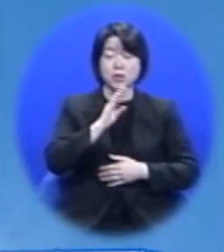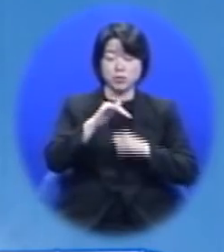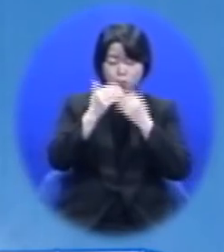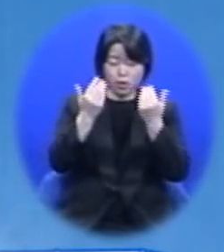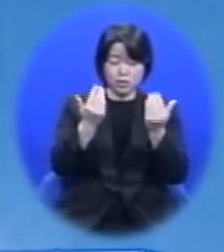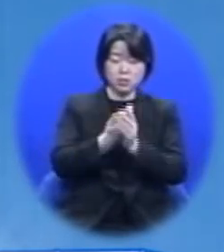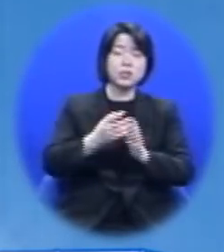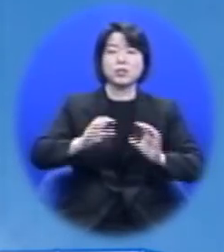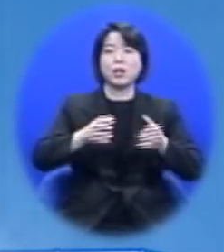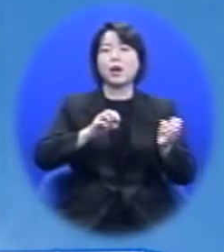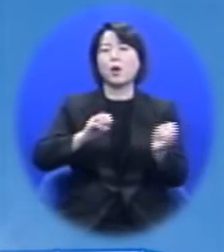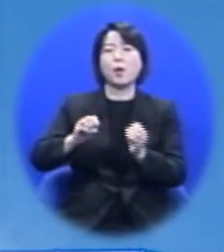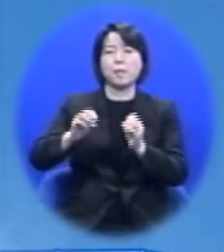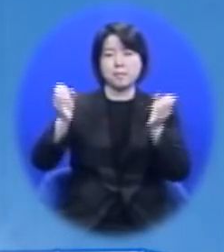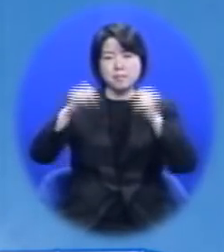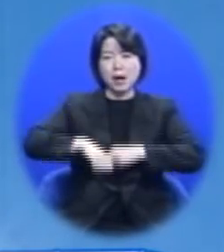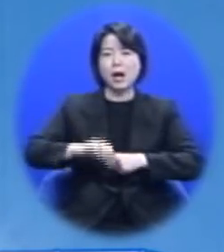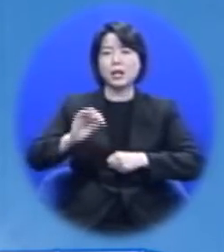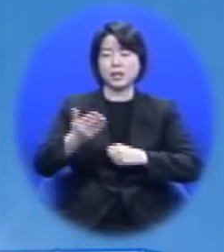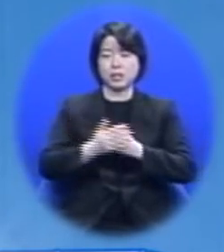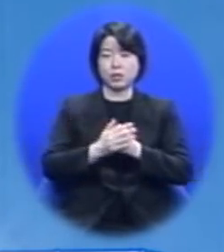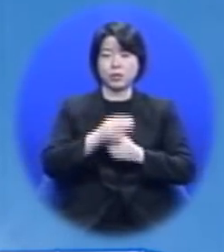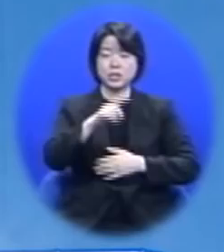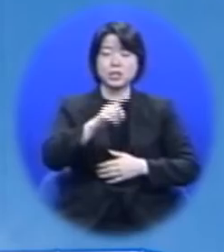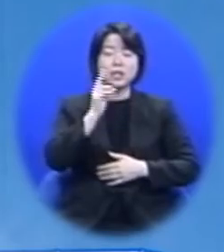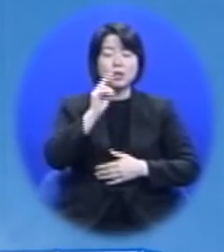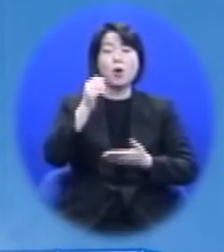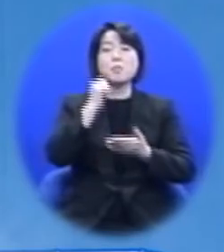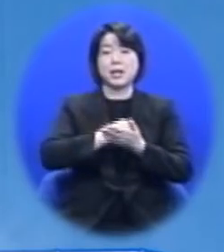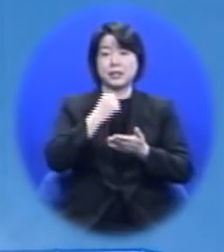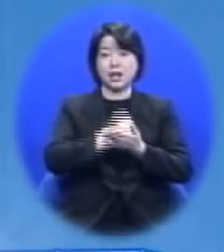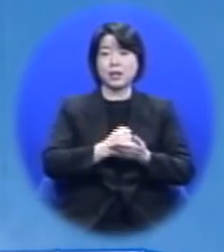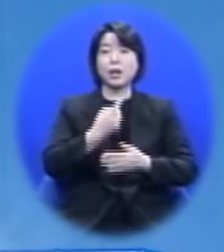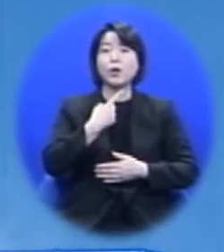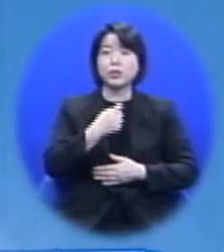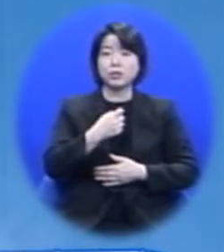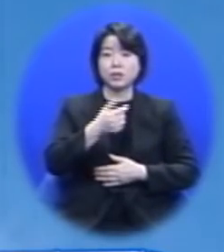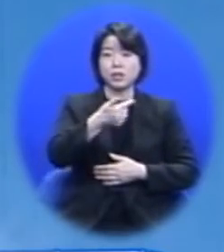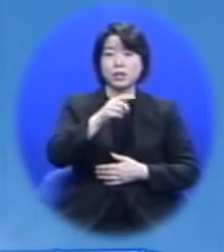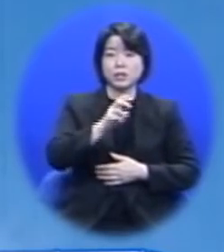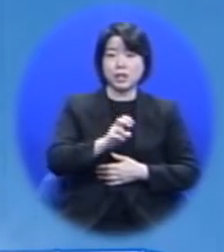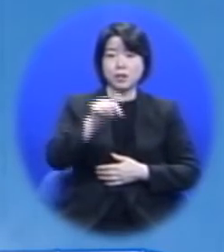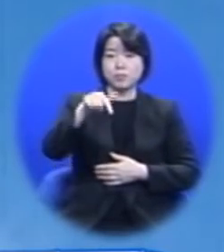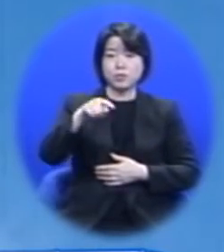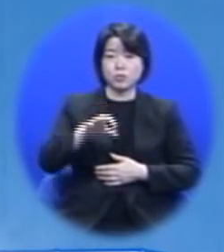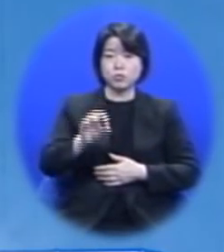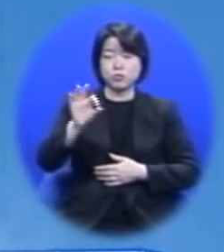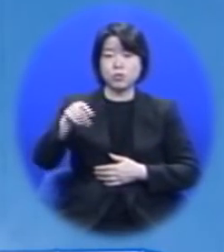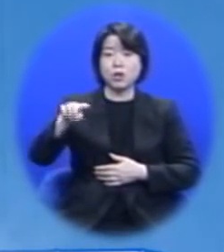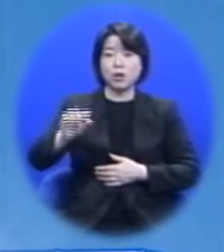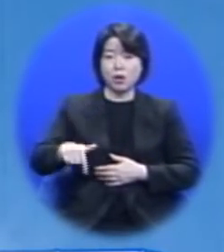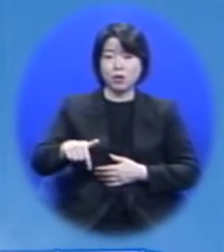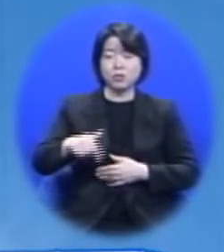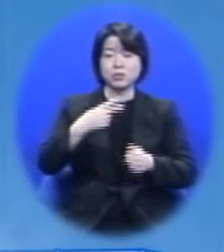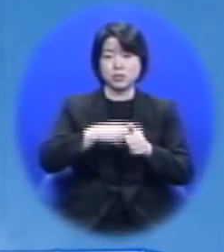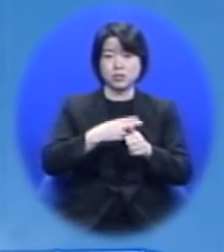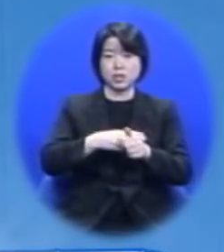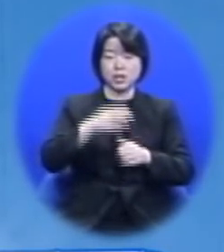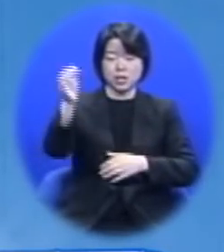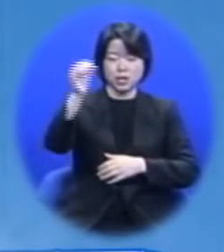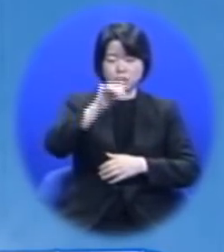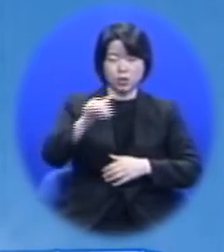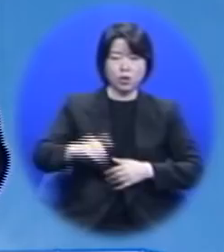망하는 겁니다. 그게 너무 안타까웠던 남궁옥 선생. 전국에 있는 교회마다,